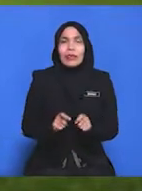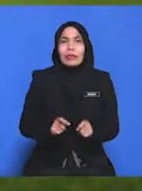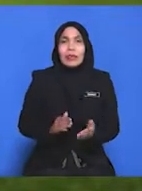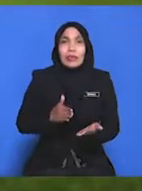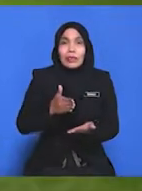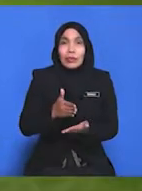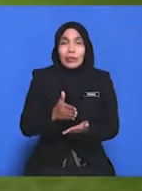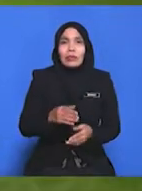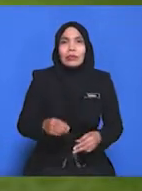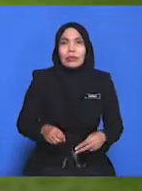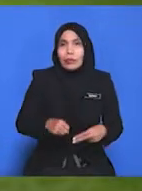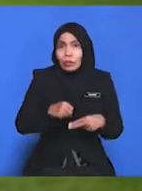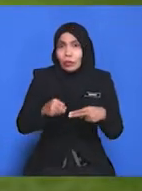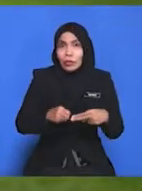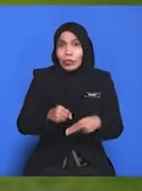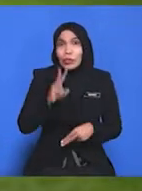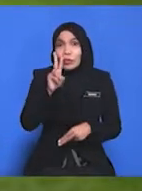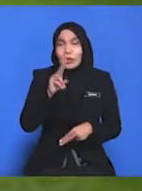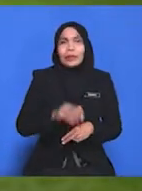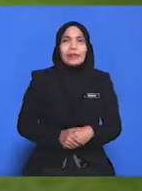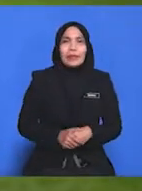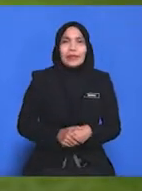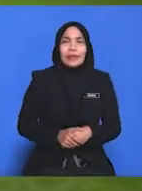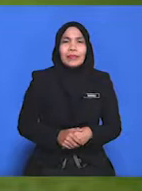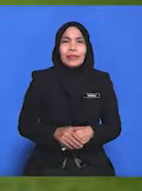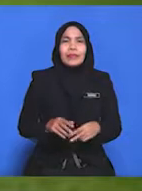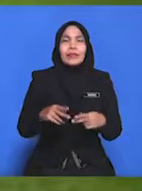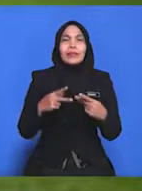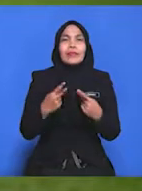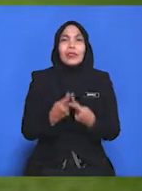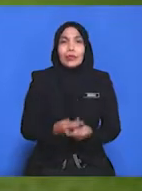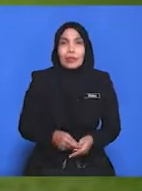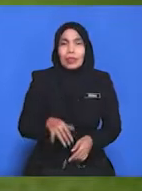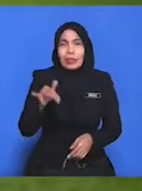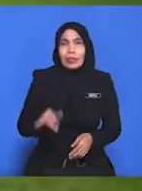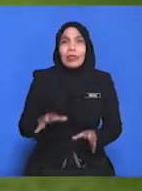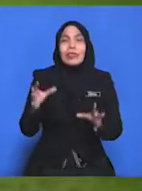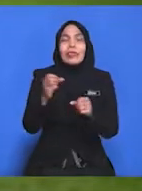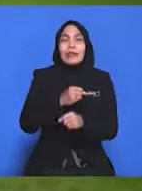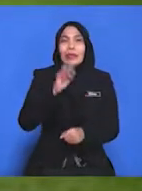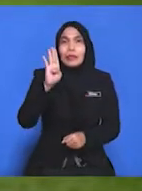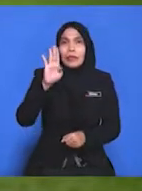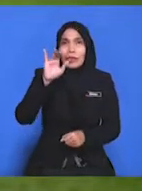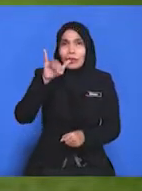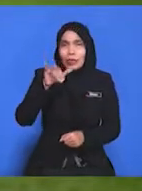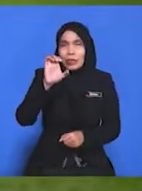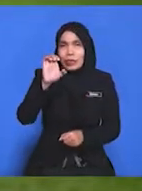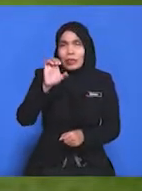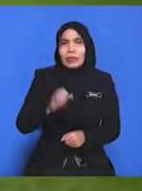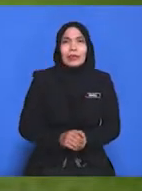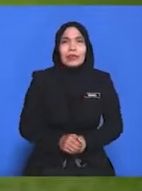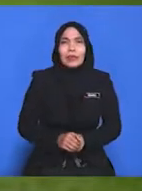ini? Pasukan yang mendapat bye ini akan ditentukan melalui undian jika pertandingan ini